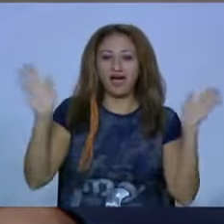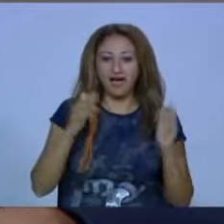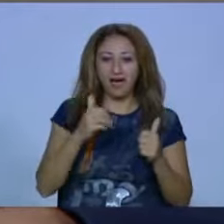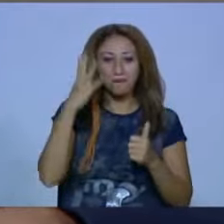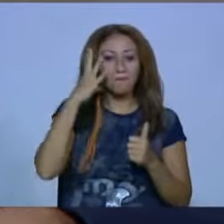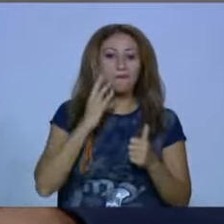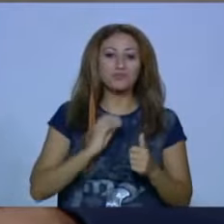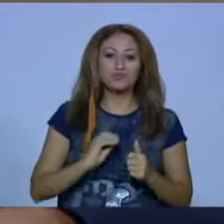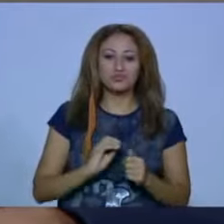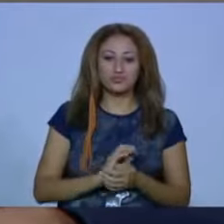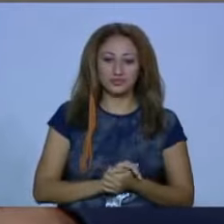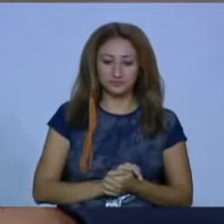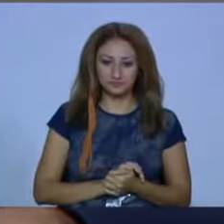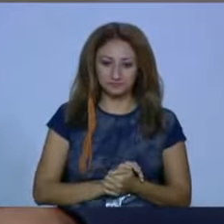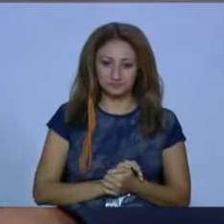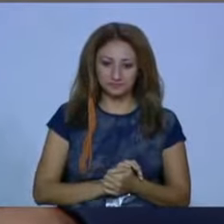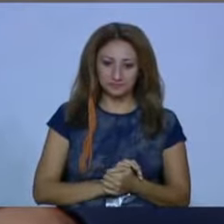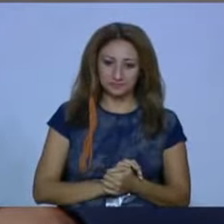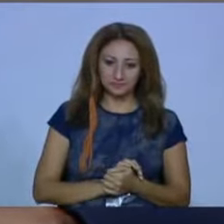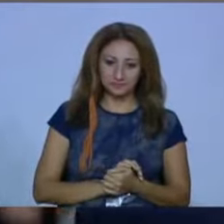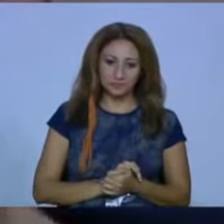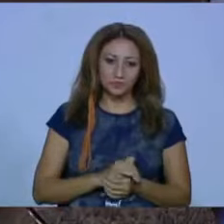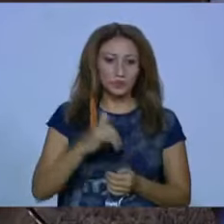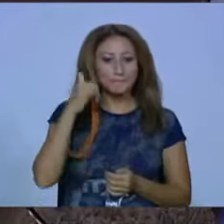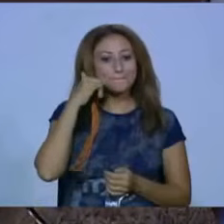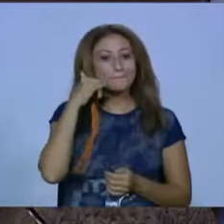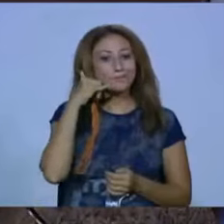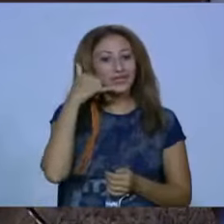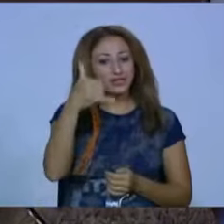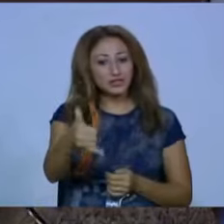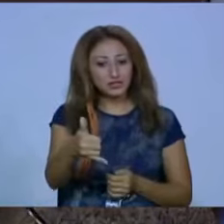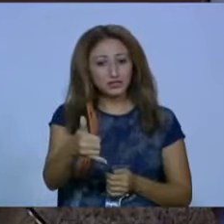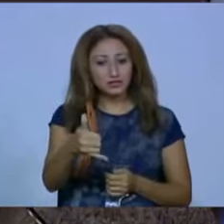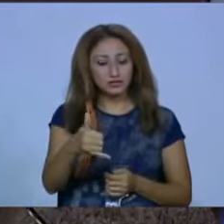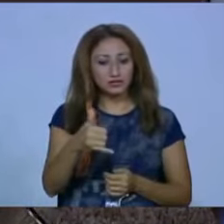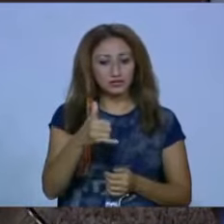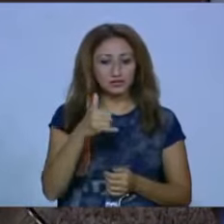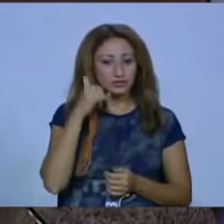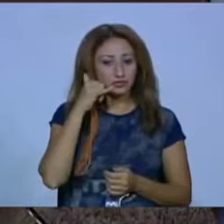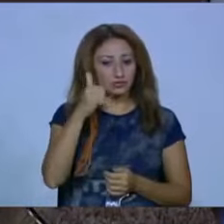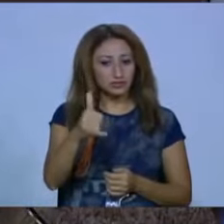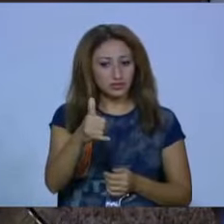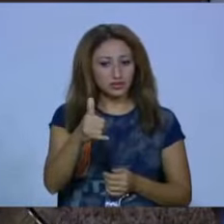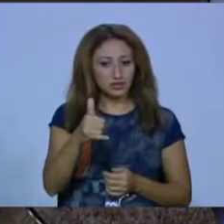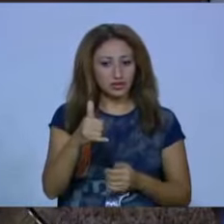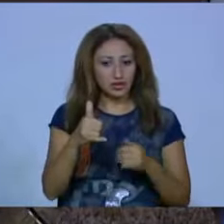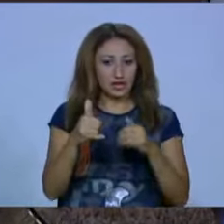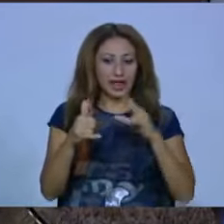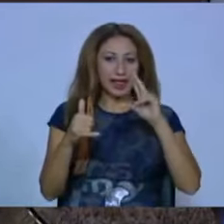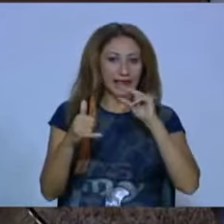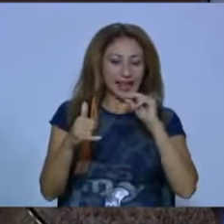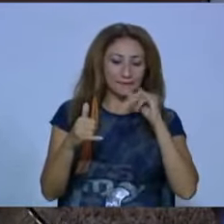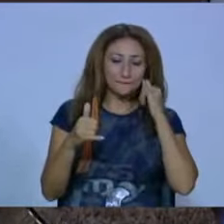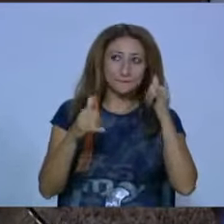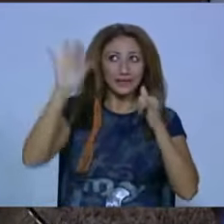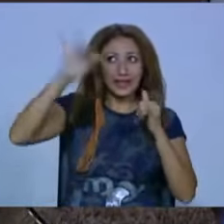رجع قال لي كلمني هو يعني تقريبا قبل اشرف بشويه او انا كلمته عايز اعرف هو